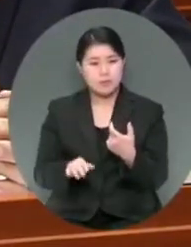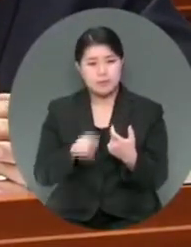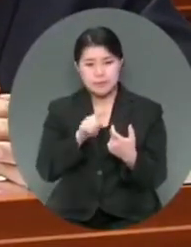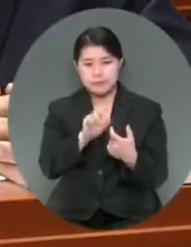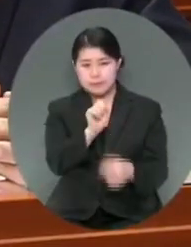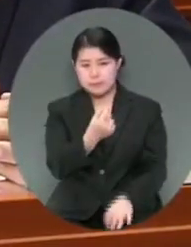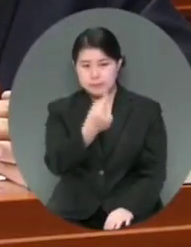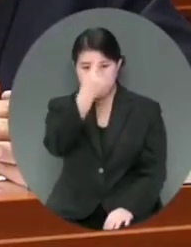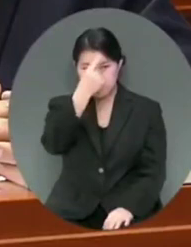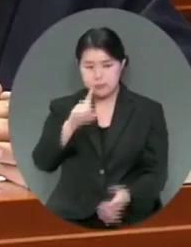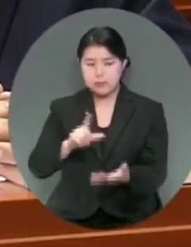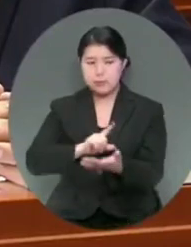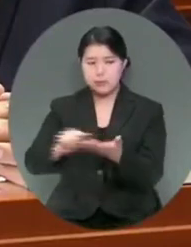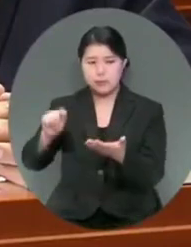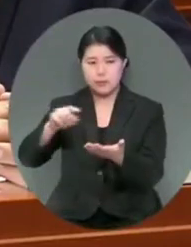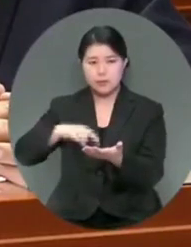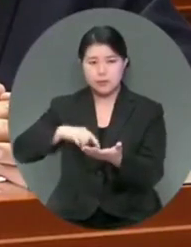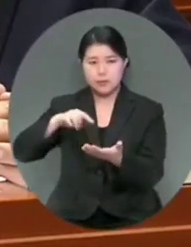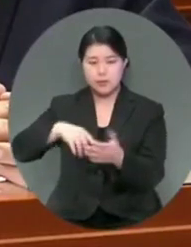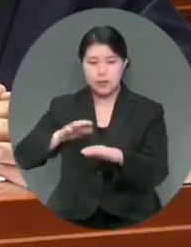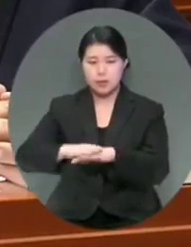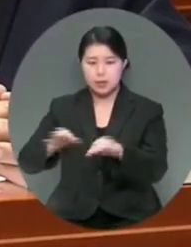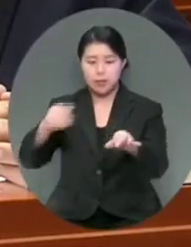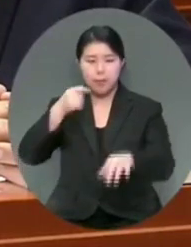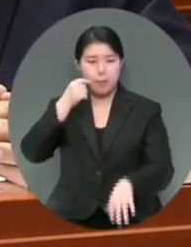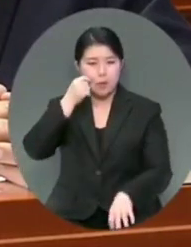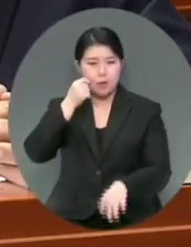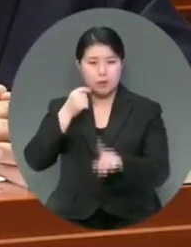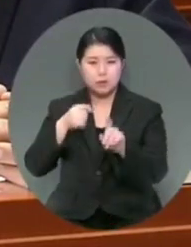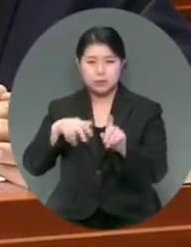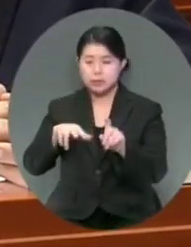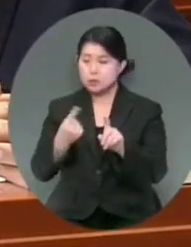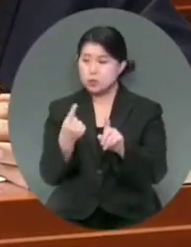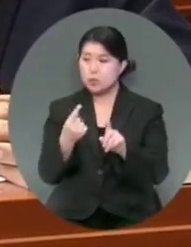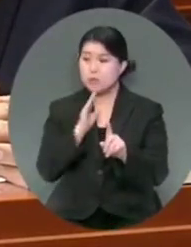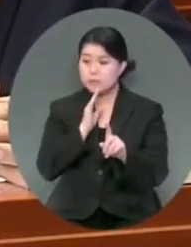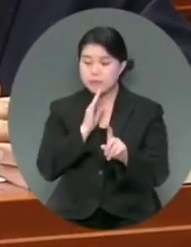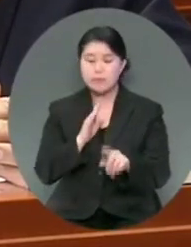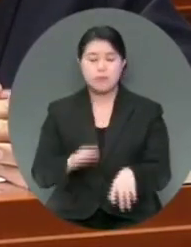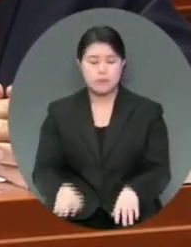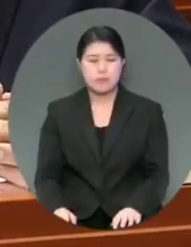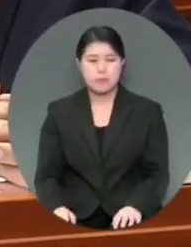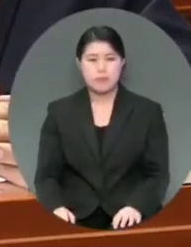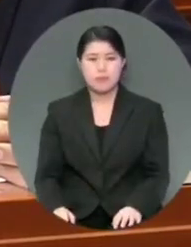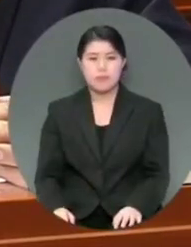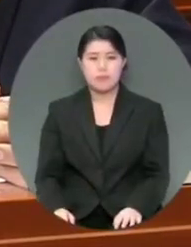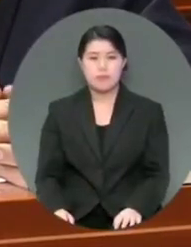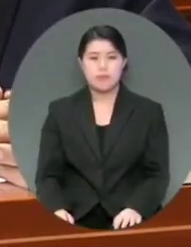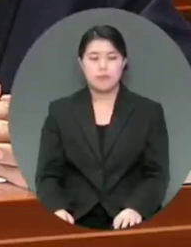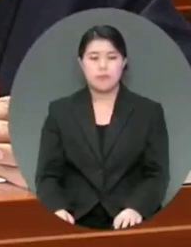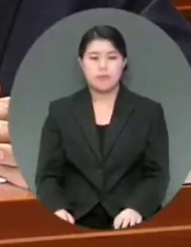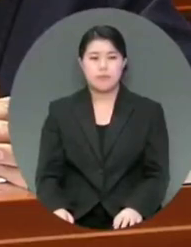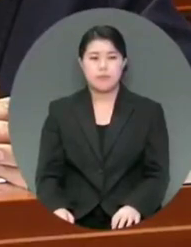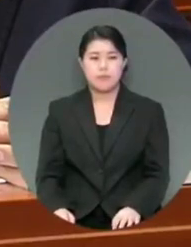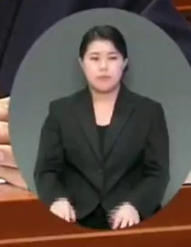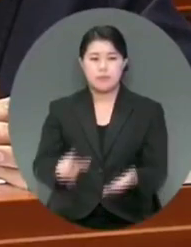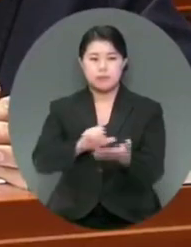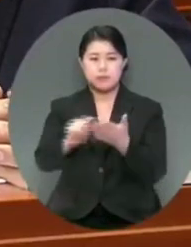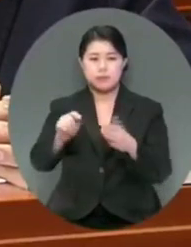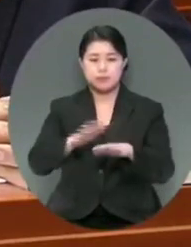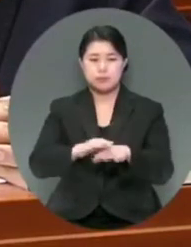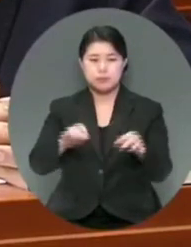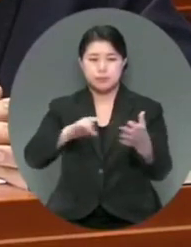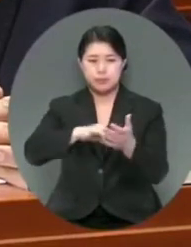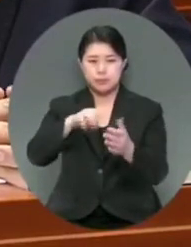이걸로 인해서 네. 지방세 미교부액이 10조 원 정도 이를 것이다. 11조. 예, 그렇습니다. 예. 장관이